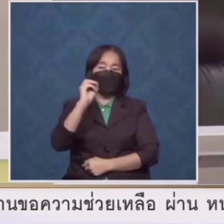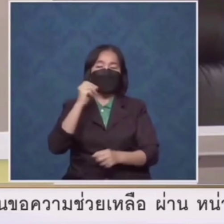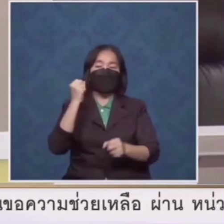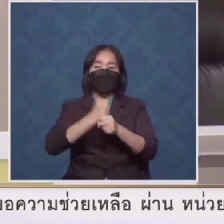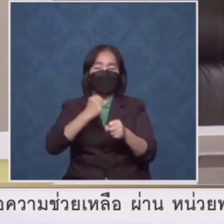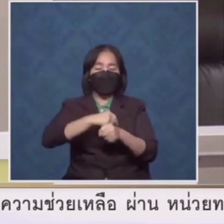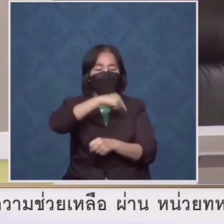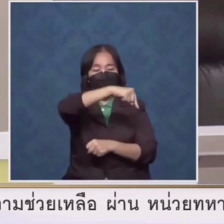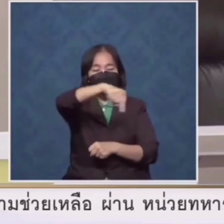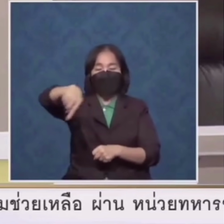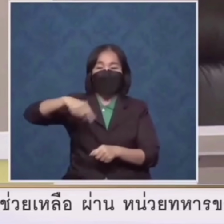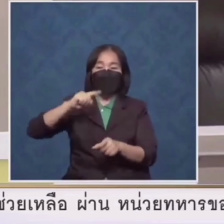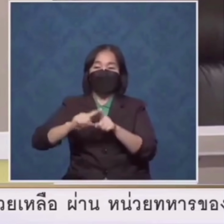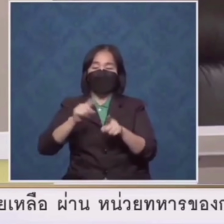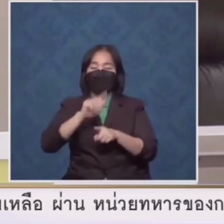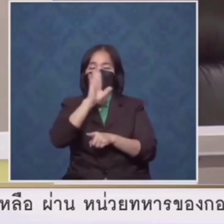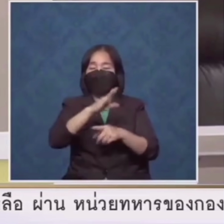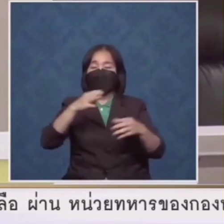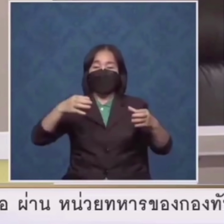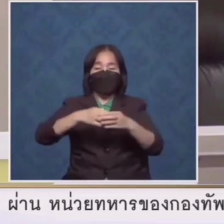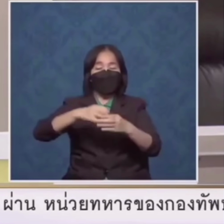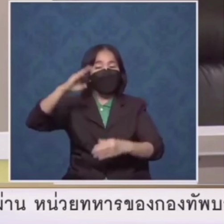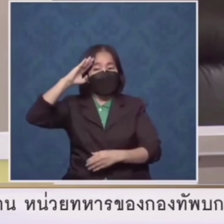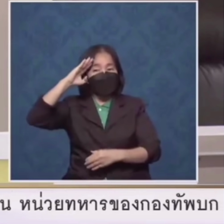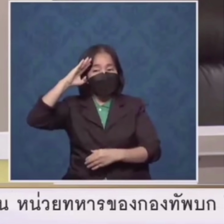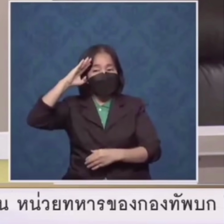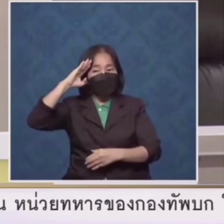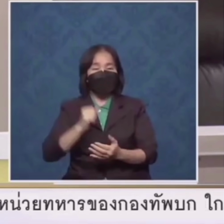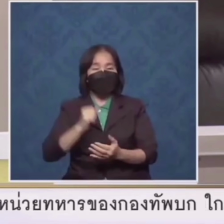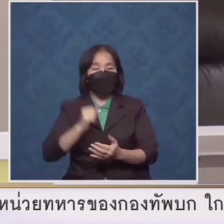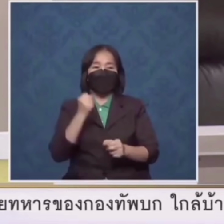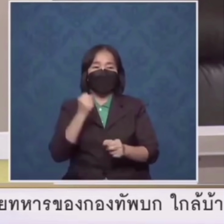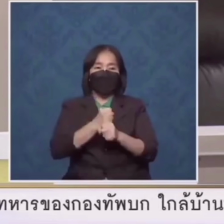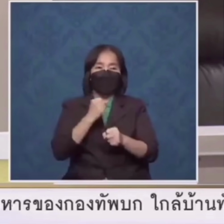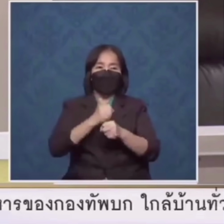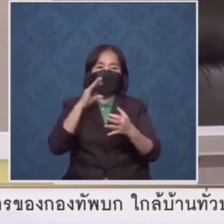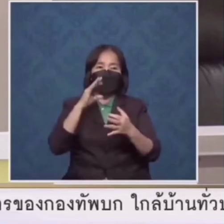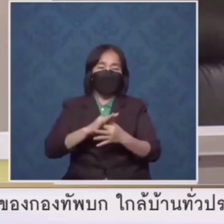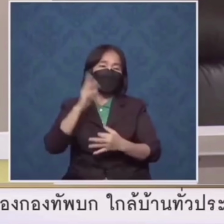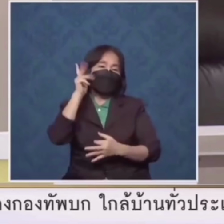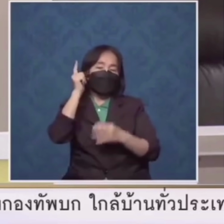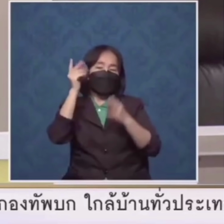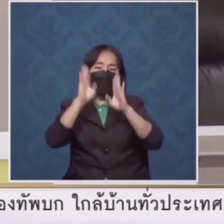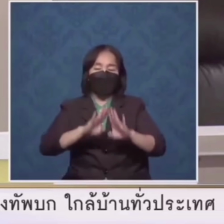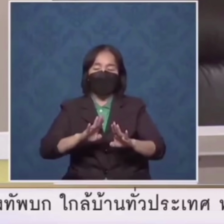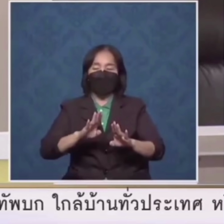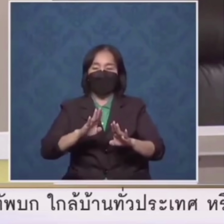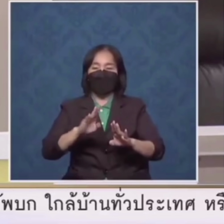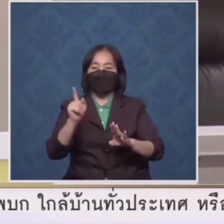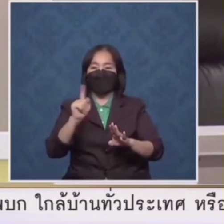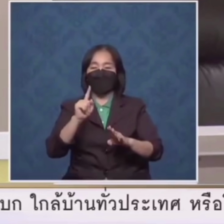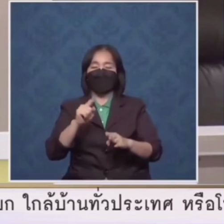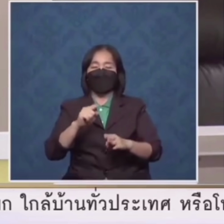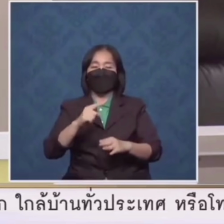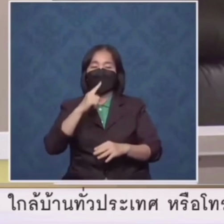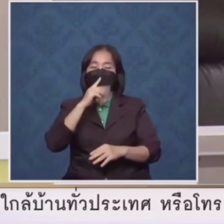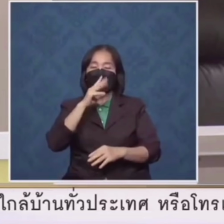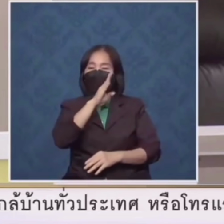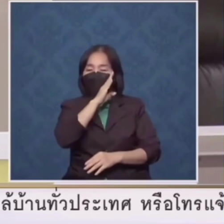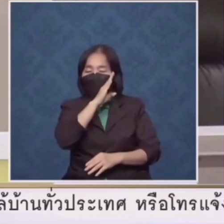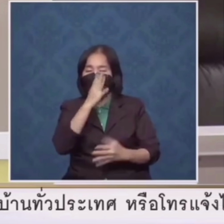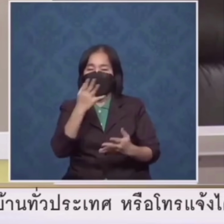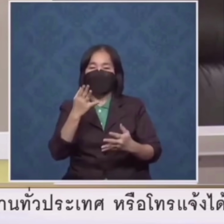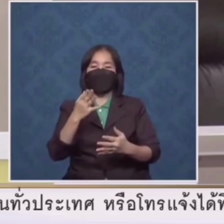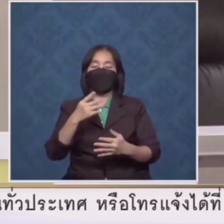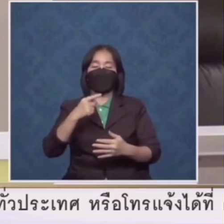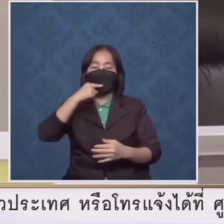ดในกองทัพหรือในกรมน.นั้นได้ไปปฏิบัติการข่าวสารในลักษณะที่ไปบิดเบือนที่จะไปให้ร้ายกับบุคคล